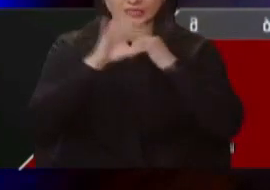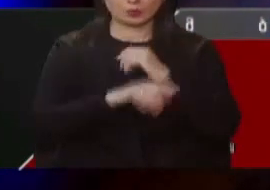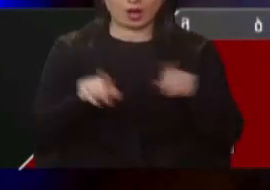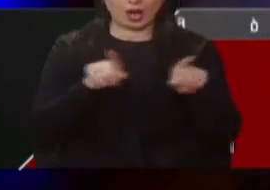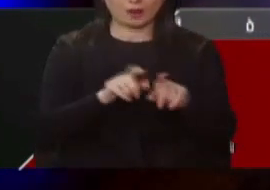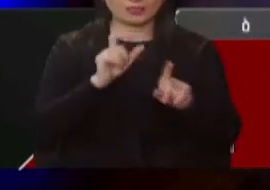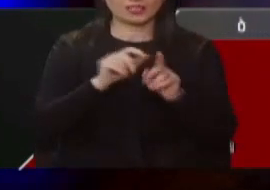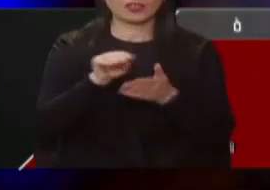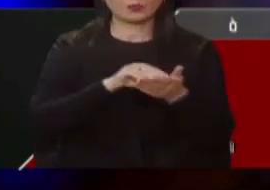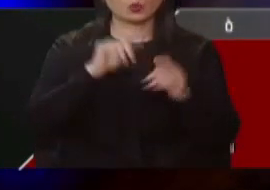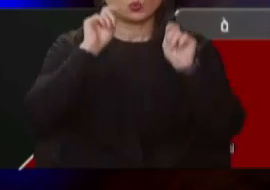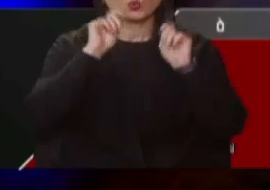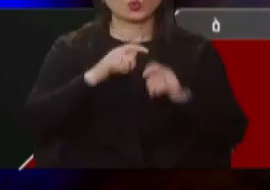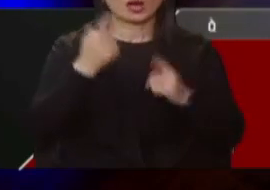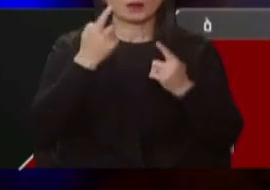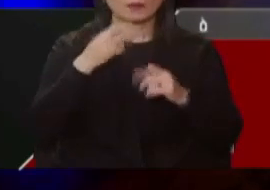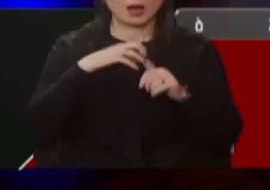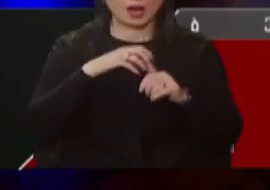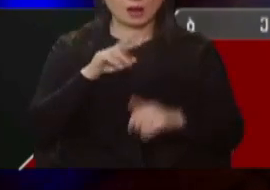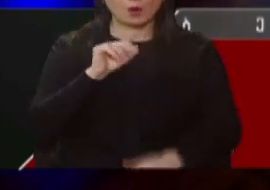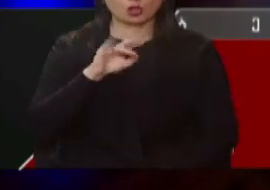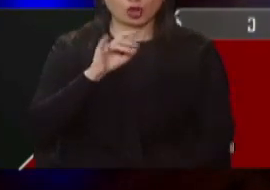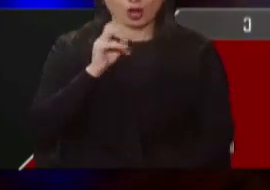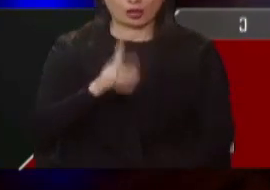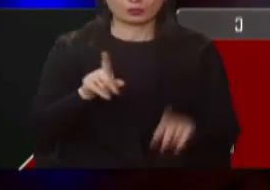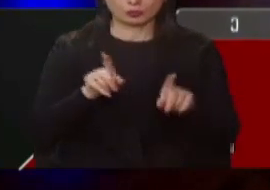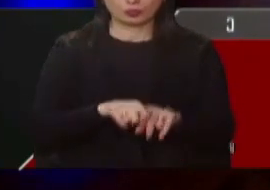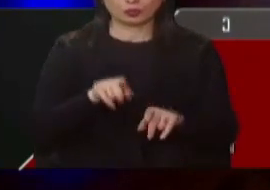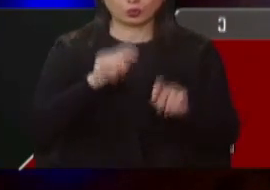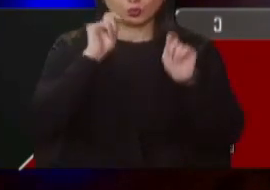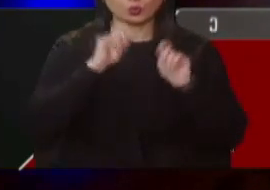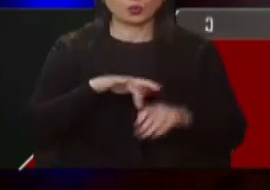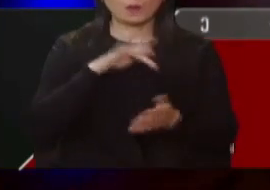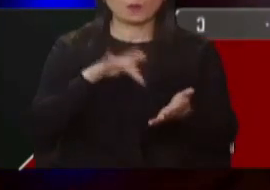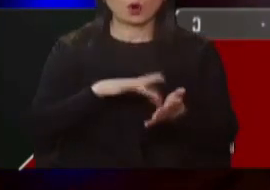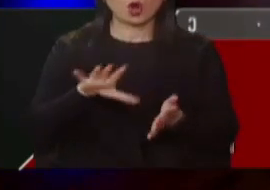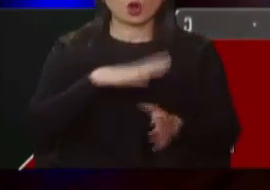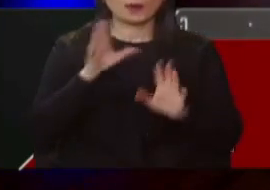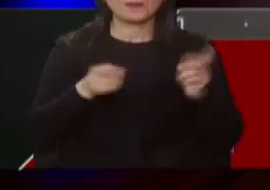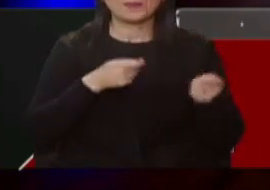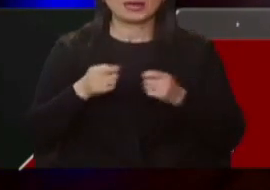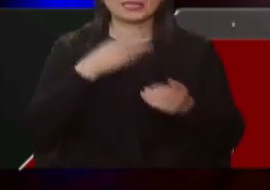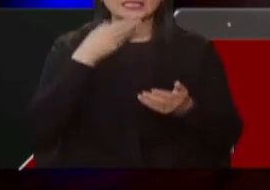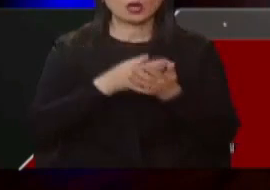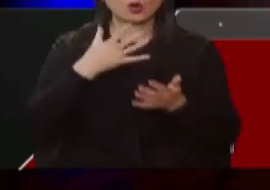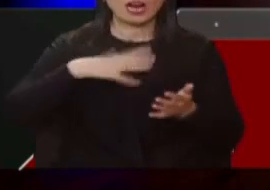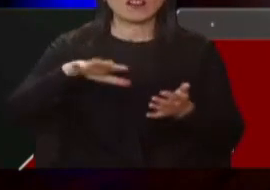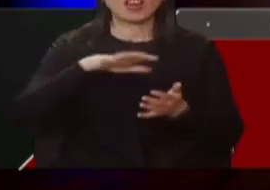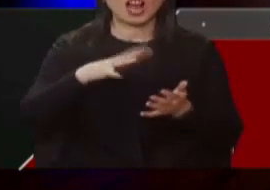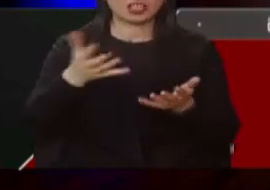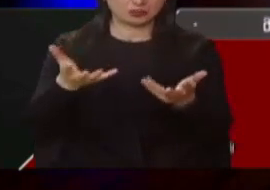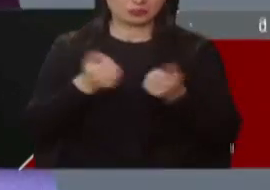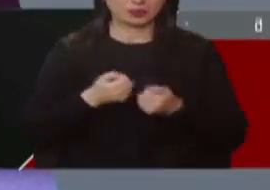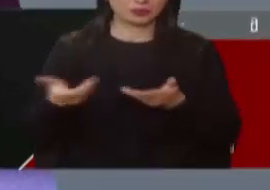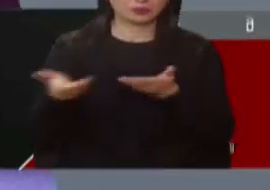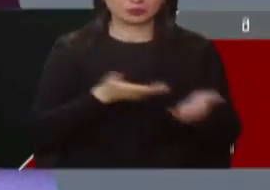amove motsodebas imeurobs ukrainali maghalchinosani Mikhailo Podolyakits romelis ukrainis mokhalake qopili prezidenti sakutar kveqanashi misagebad